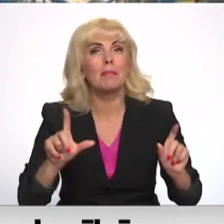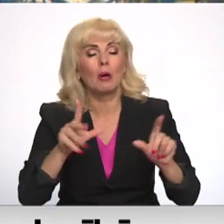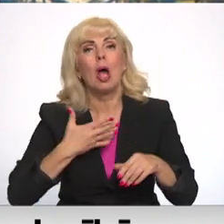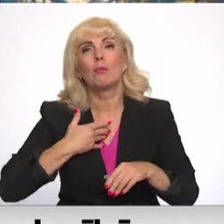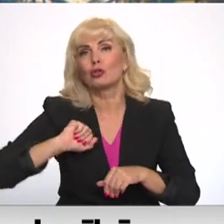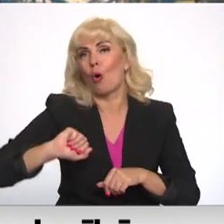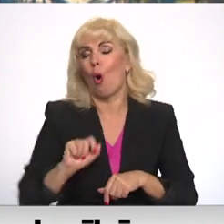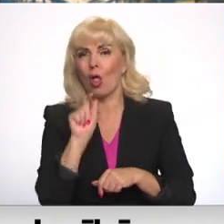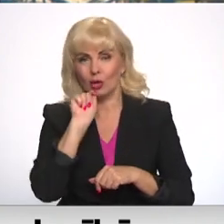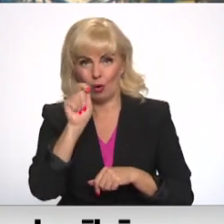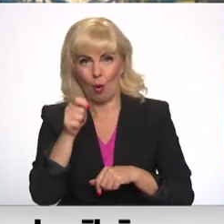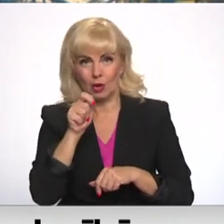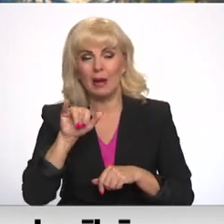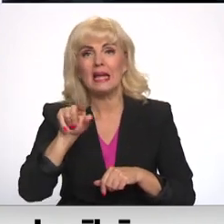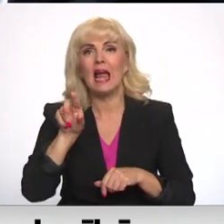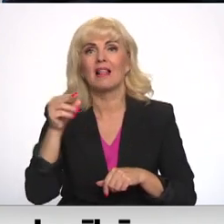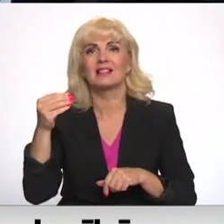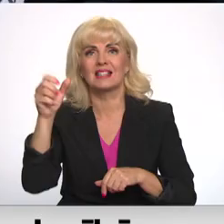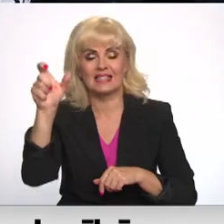Lielbritānijā Jūza Kalve.